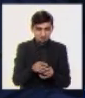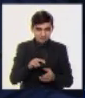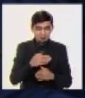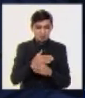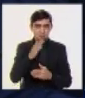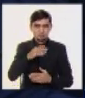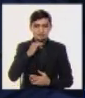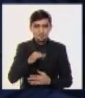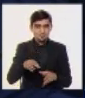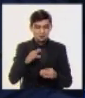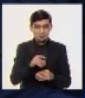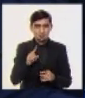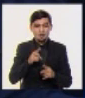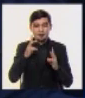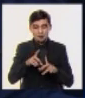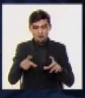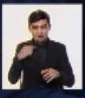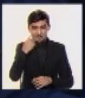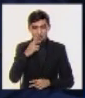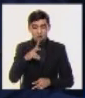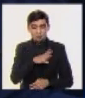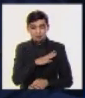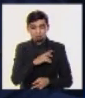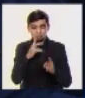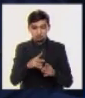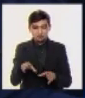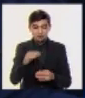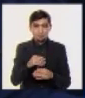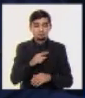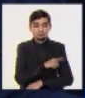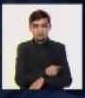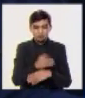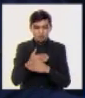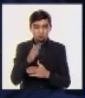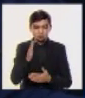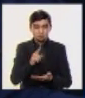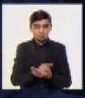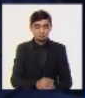семьям пострадавшим и лицам пострадавшим окажем полное медицинское обеспечение.